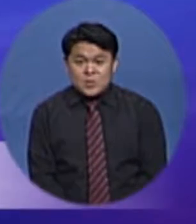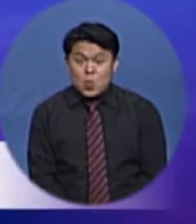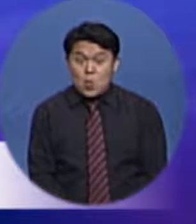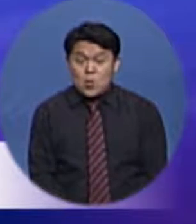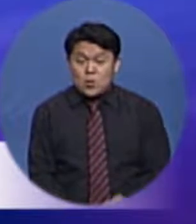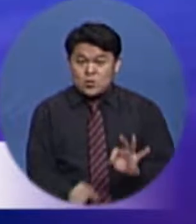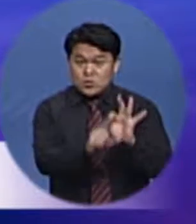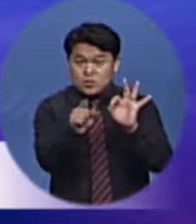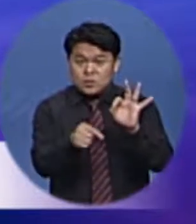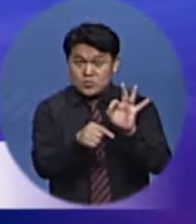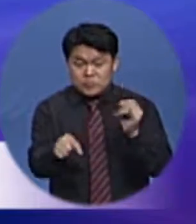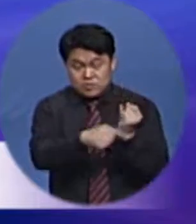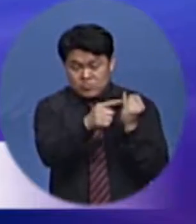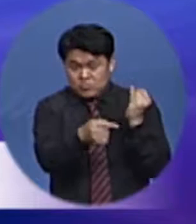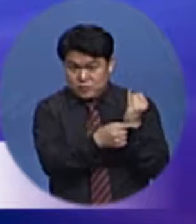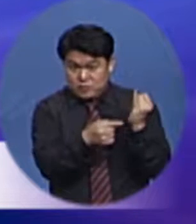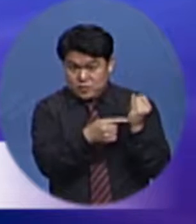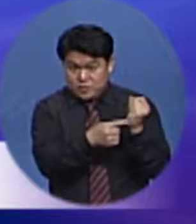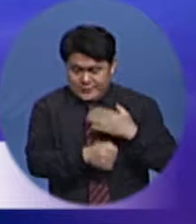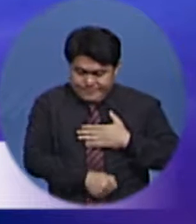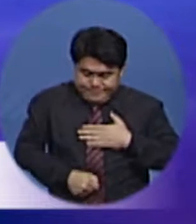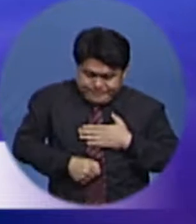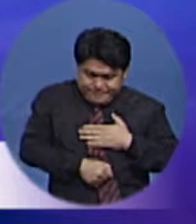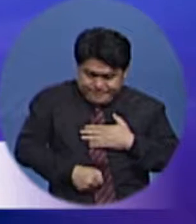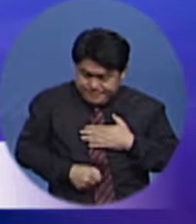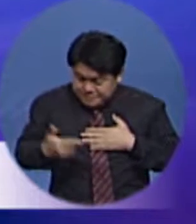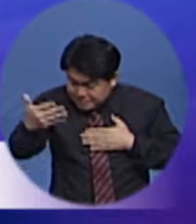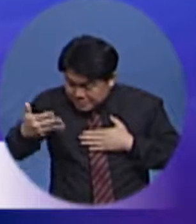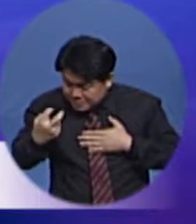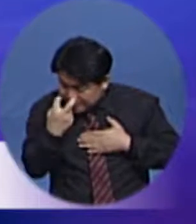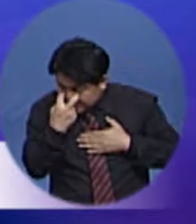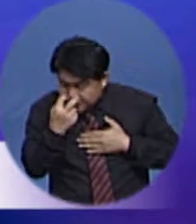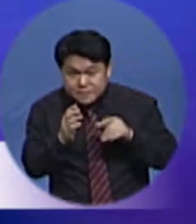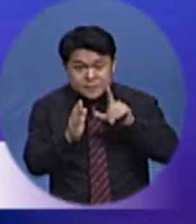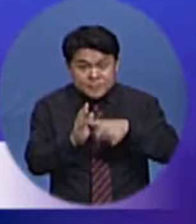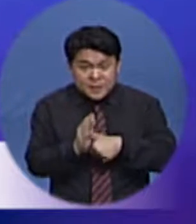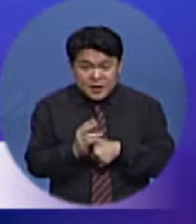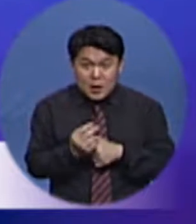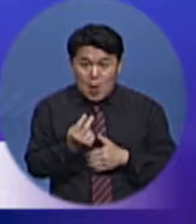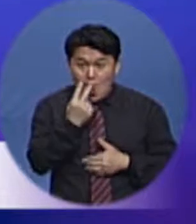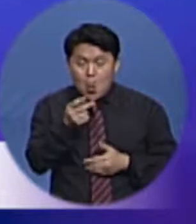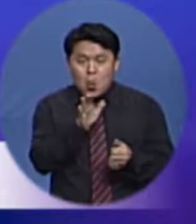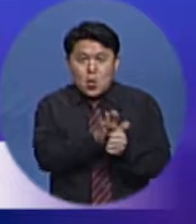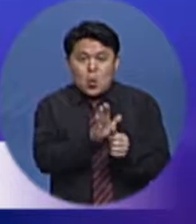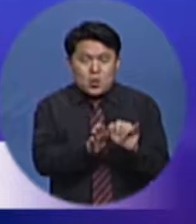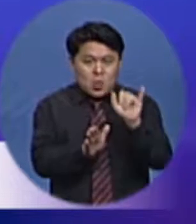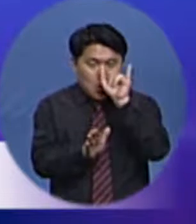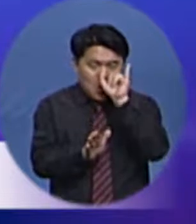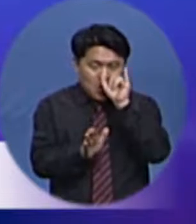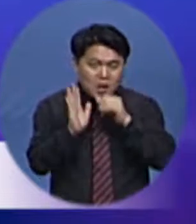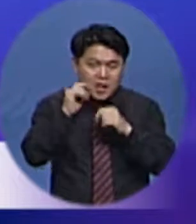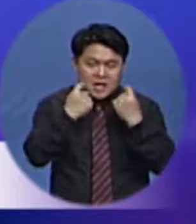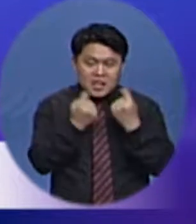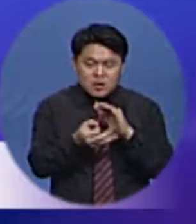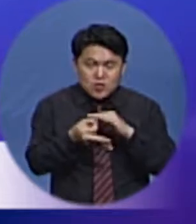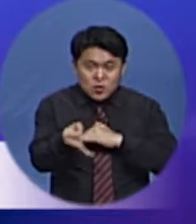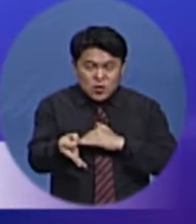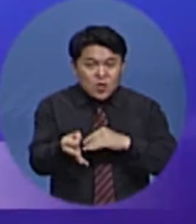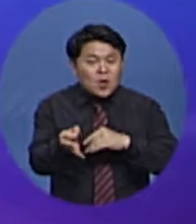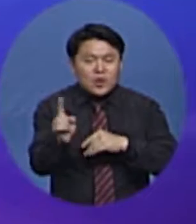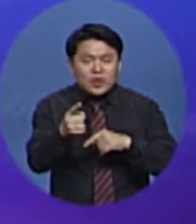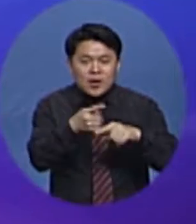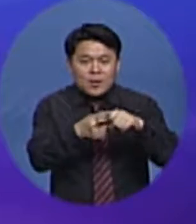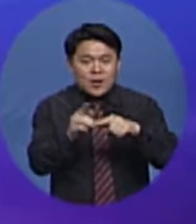오는 10월부터 임신부의 초음파 검사에 건강보험이 적용돼 비용 부담이 절반으로 줄어들 것으로